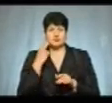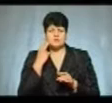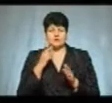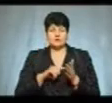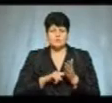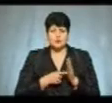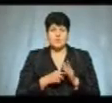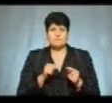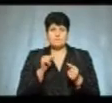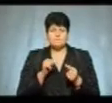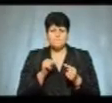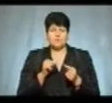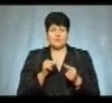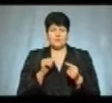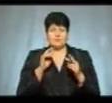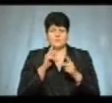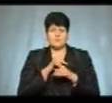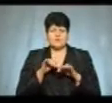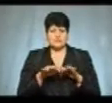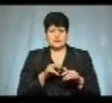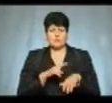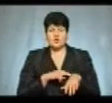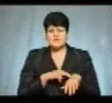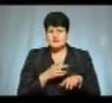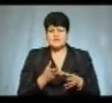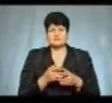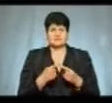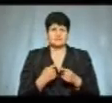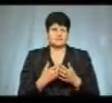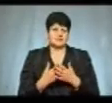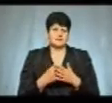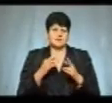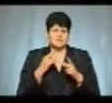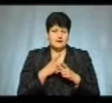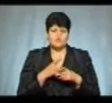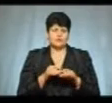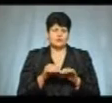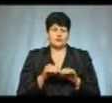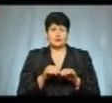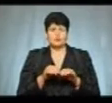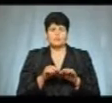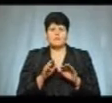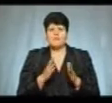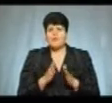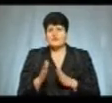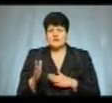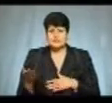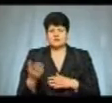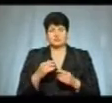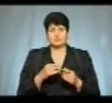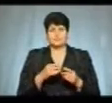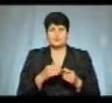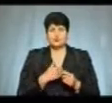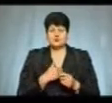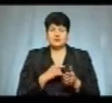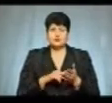на протиправності дій поліцейських і нібито цю протиправну поведінку поліцейських вважав підставою для відшкодування моральної шкоди,